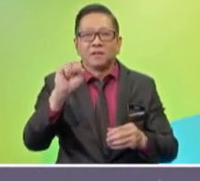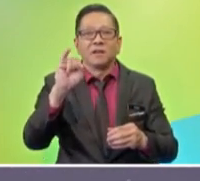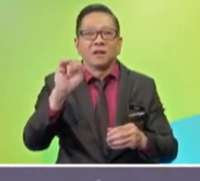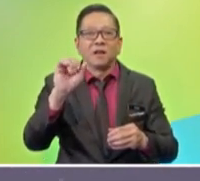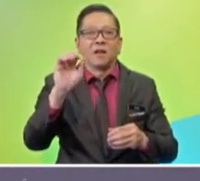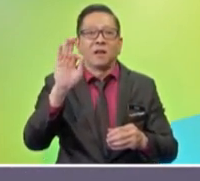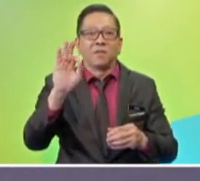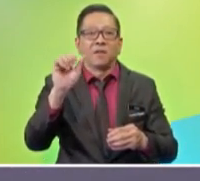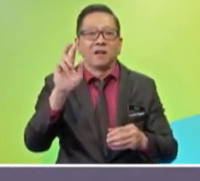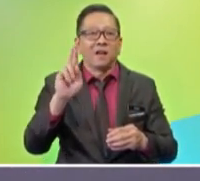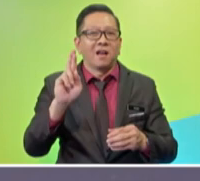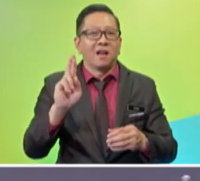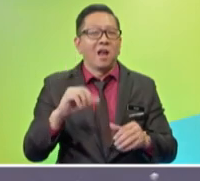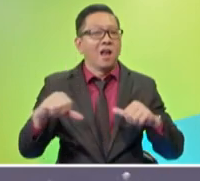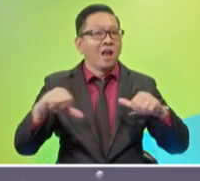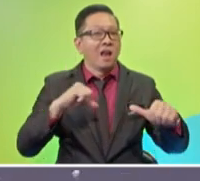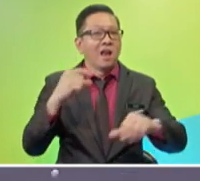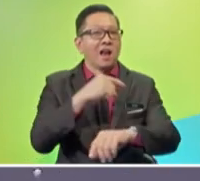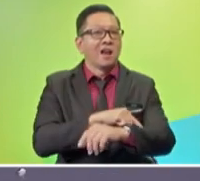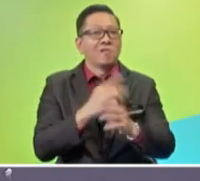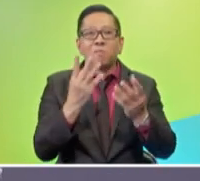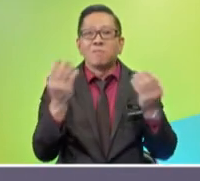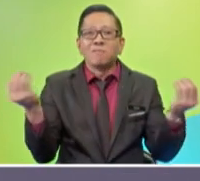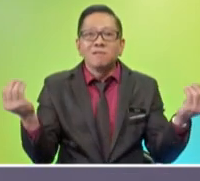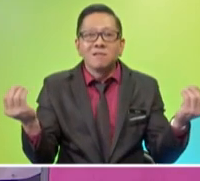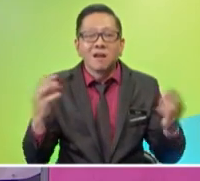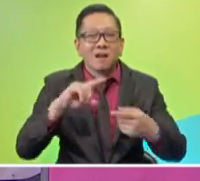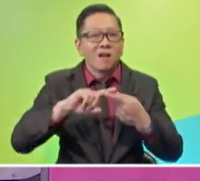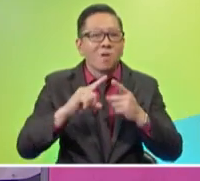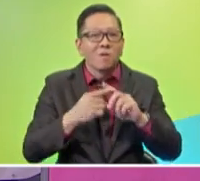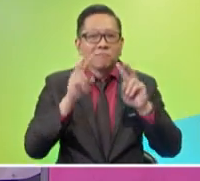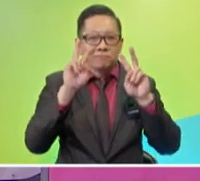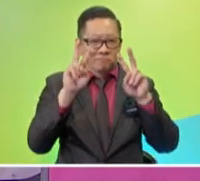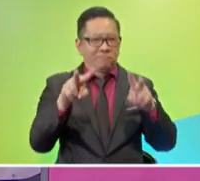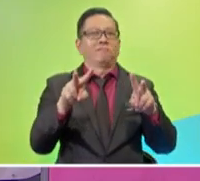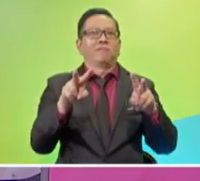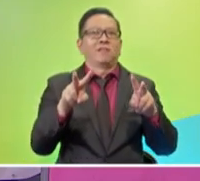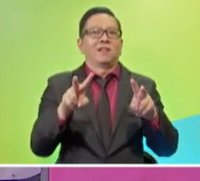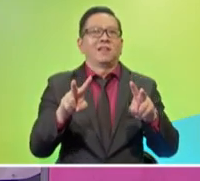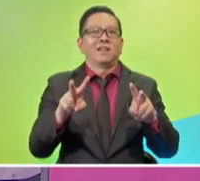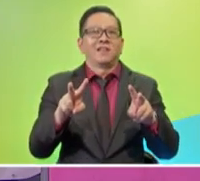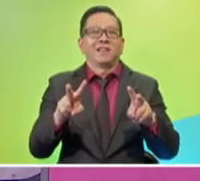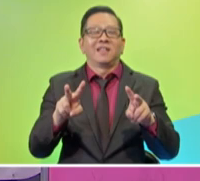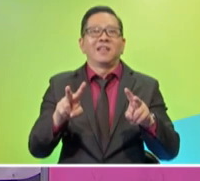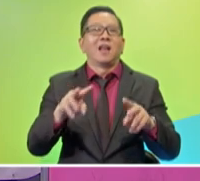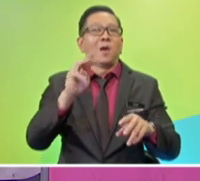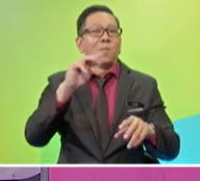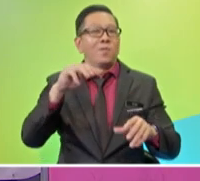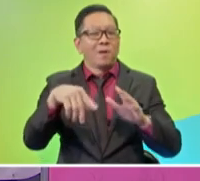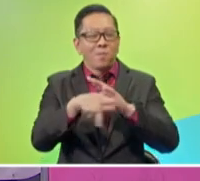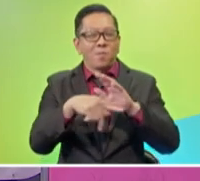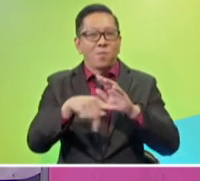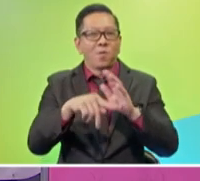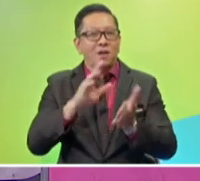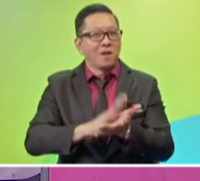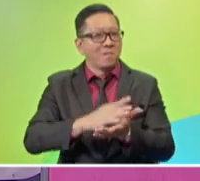ini. Wah, itu dia. Kalau kawan-kawan dekat rumah boleh tengok, inilah perjalanan murid-murid ni. Yeah. Kalau dah